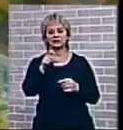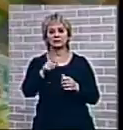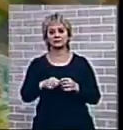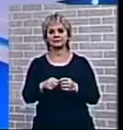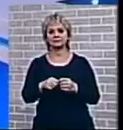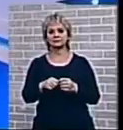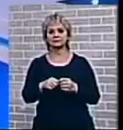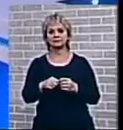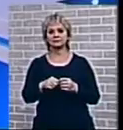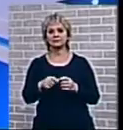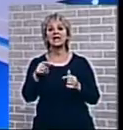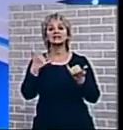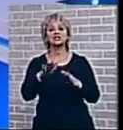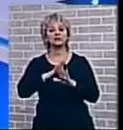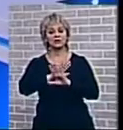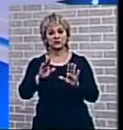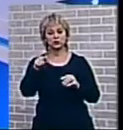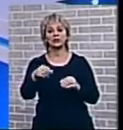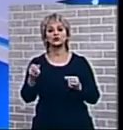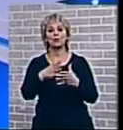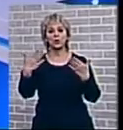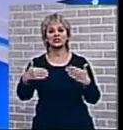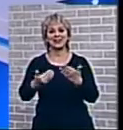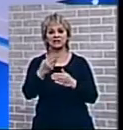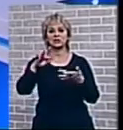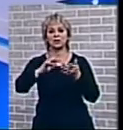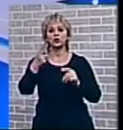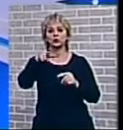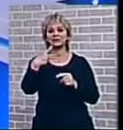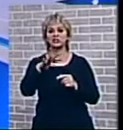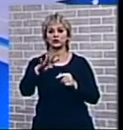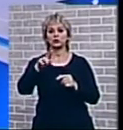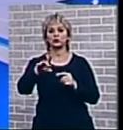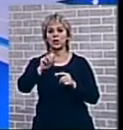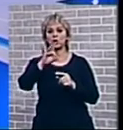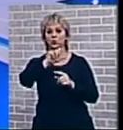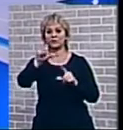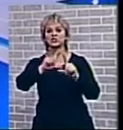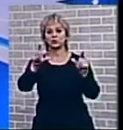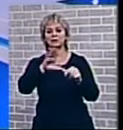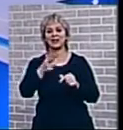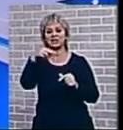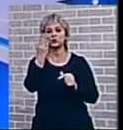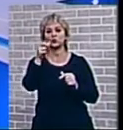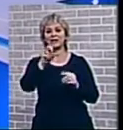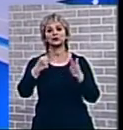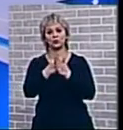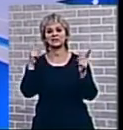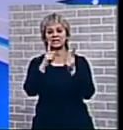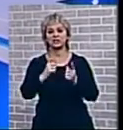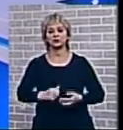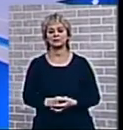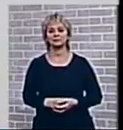Ростов-на-Дону. На сегодня у меня все. Еще больше новостей на сайте don24.ru. В студии была Дарья Шулик. До встречи.